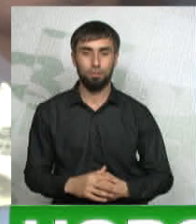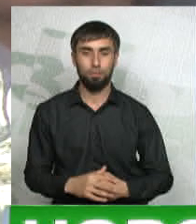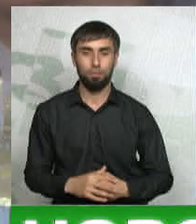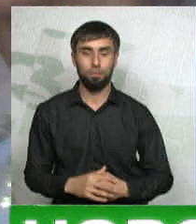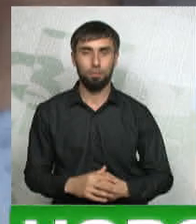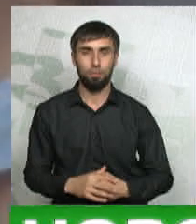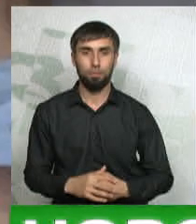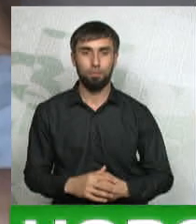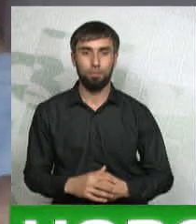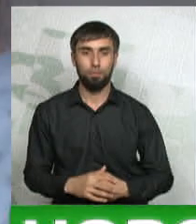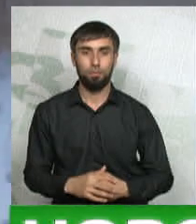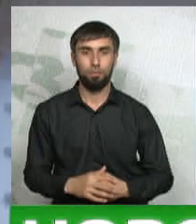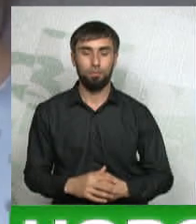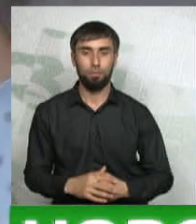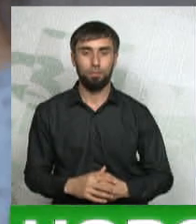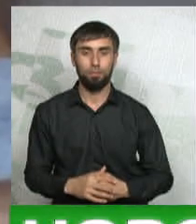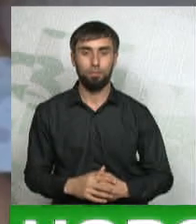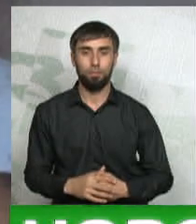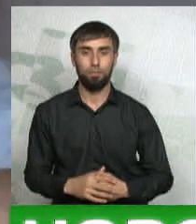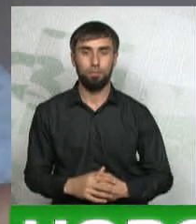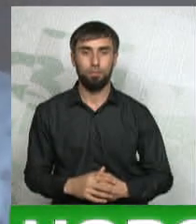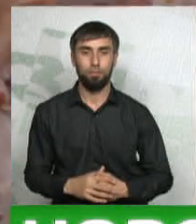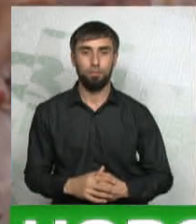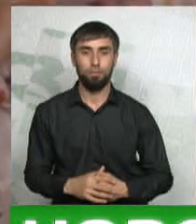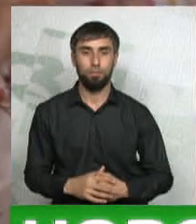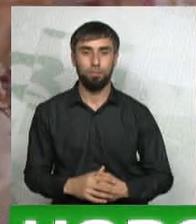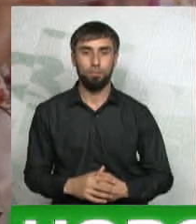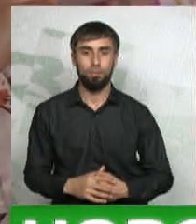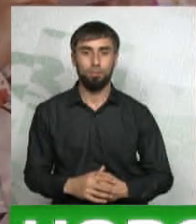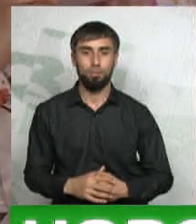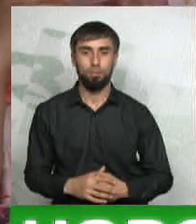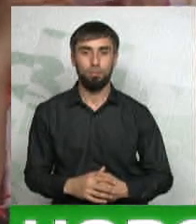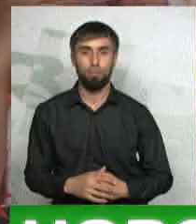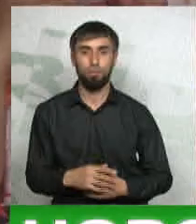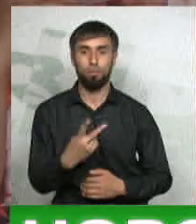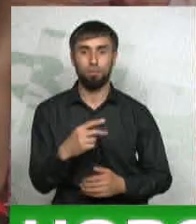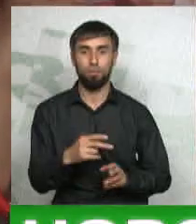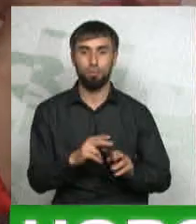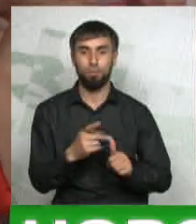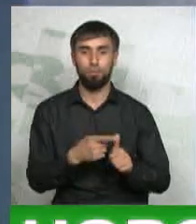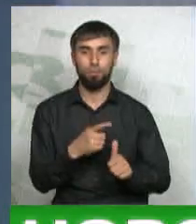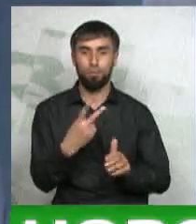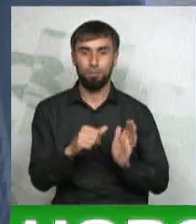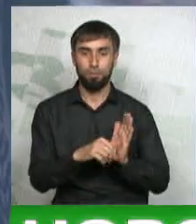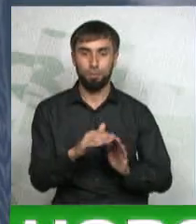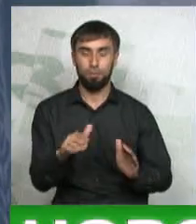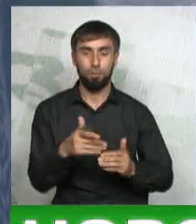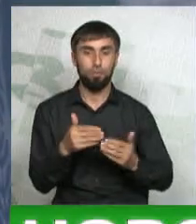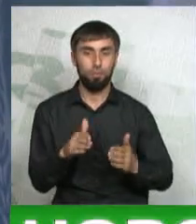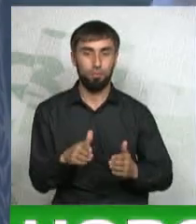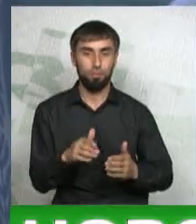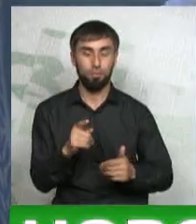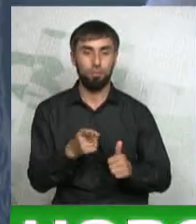сводится, пускачет. Посмотрите вам начинание фантастическое. Для 26 детей дошкольная пора уже позади. Любимое место